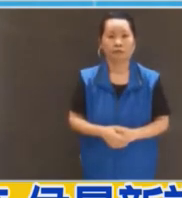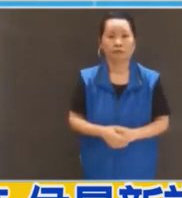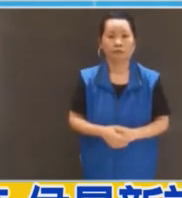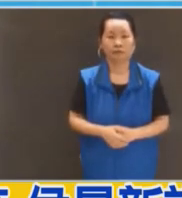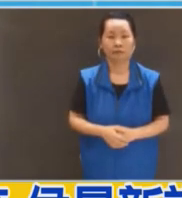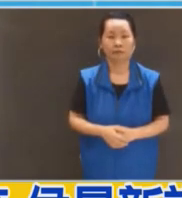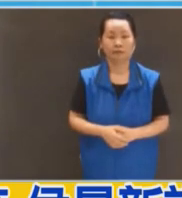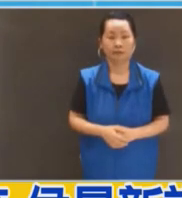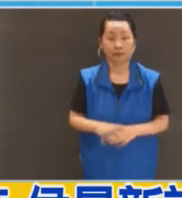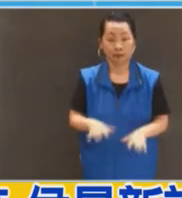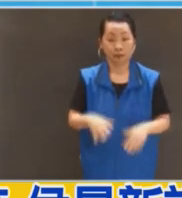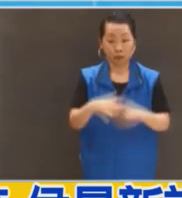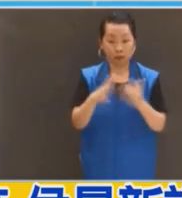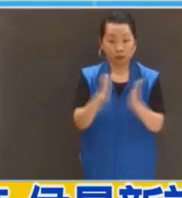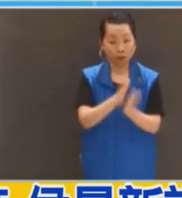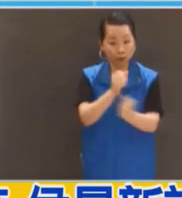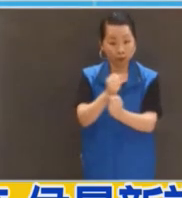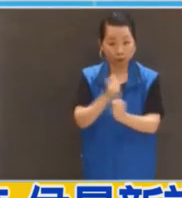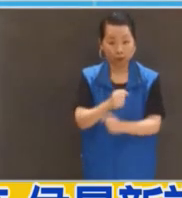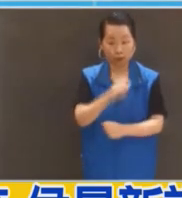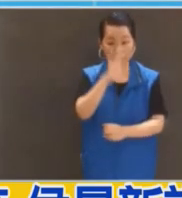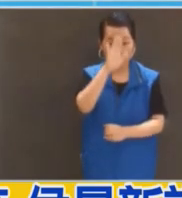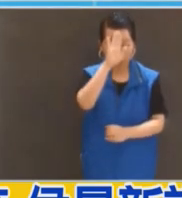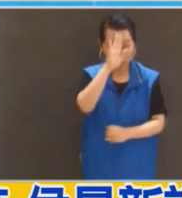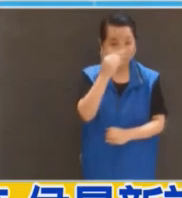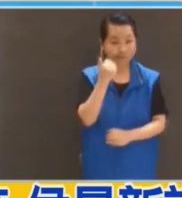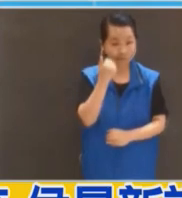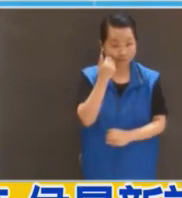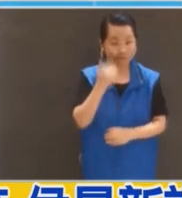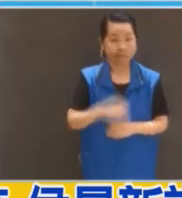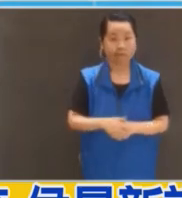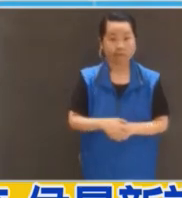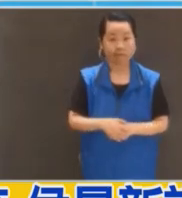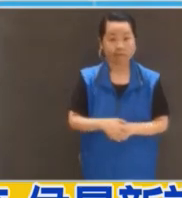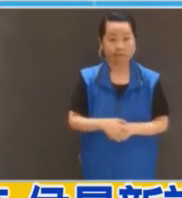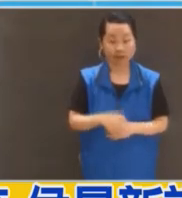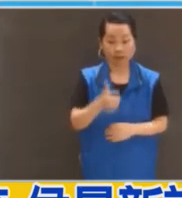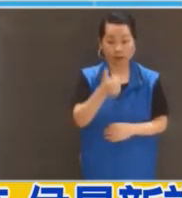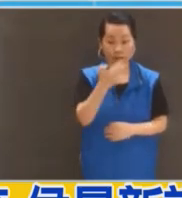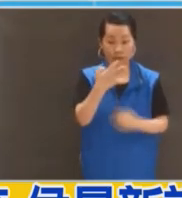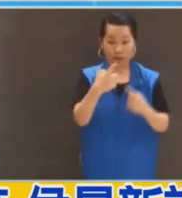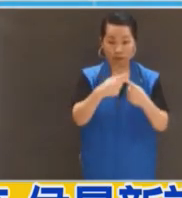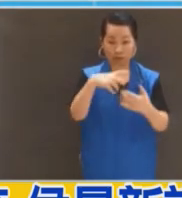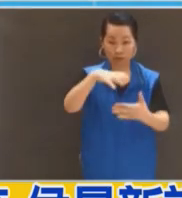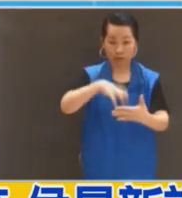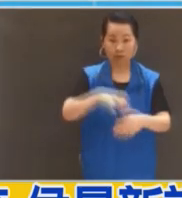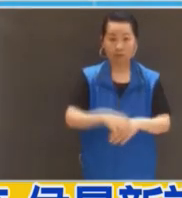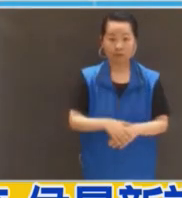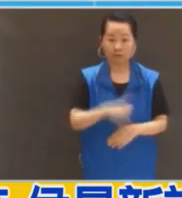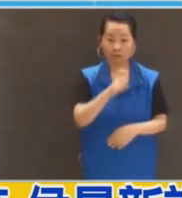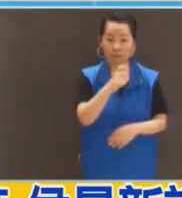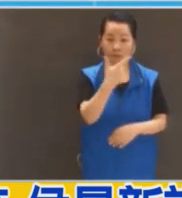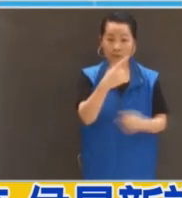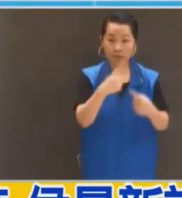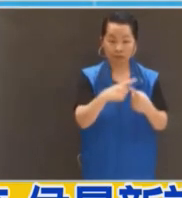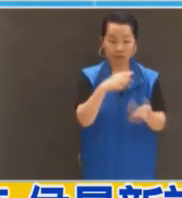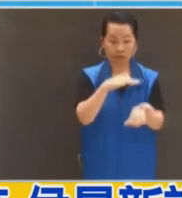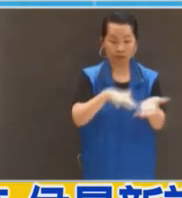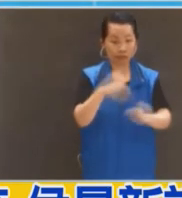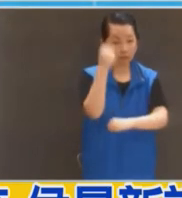所有该处理的所有确诊个案都分别54人当中有16个人住